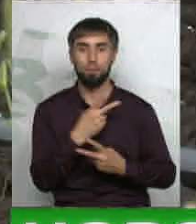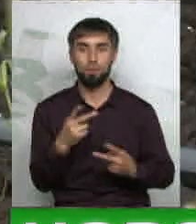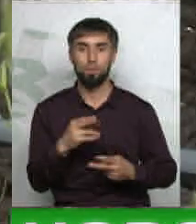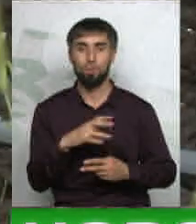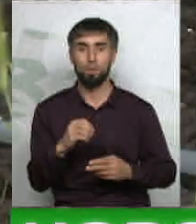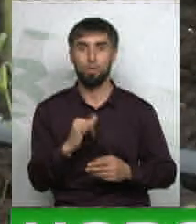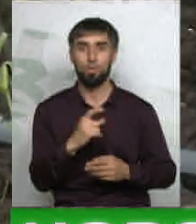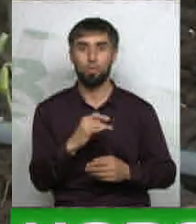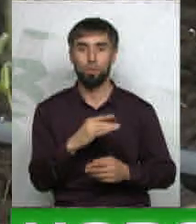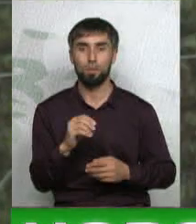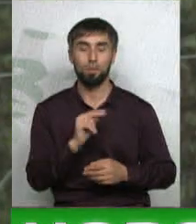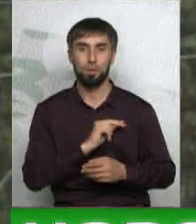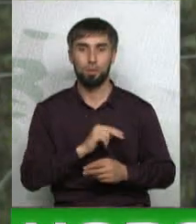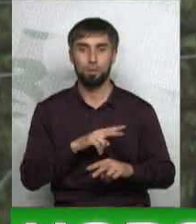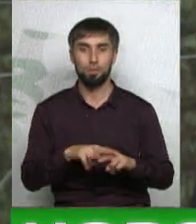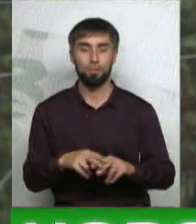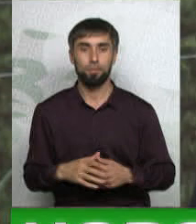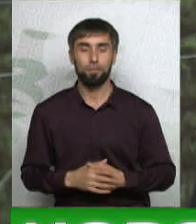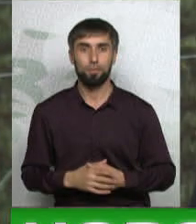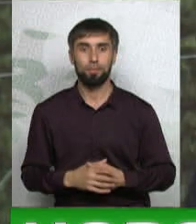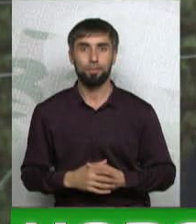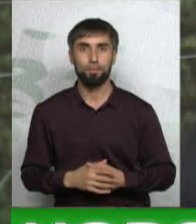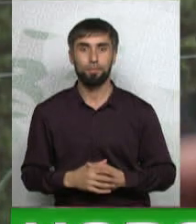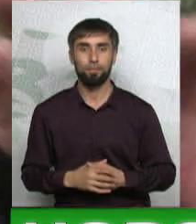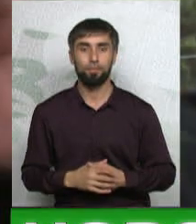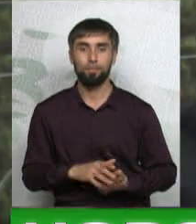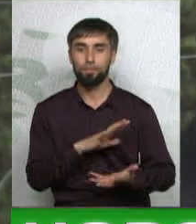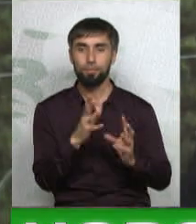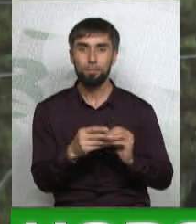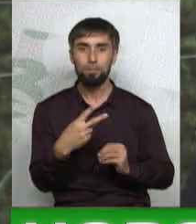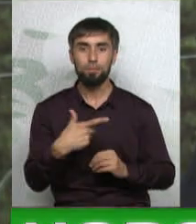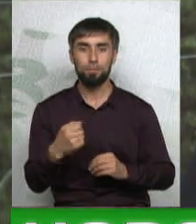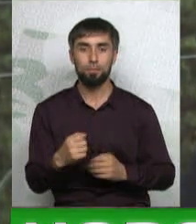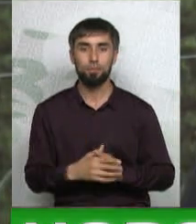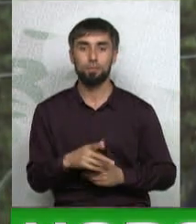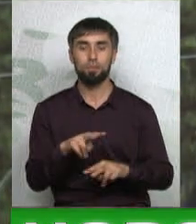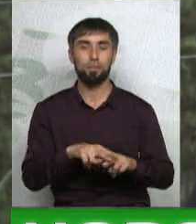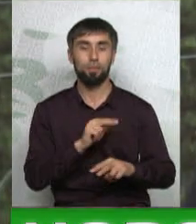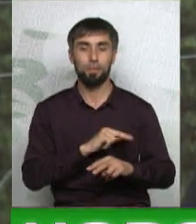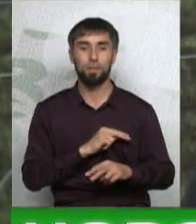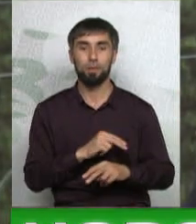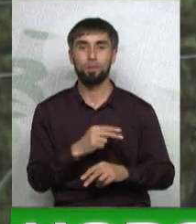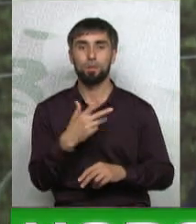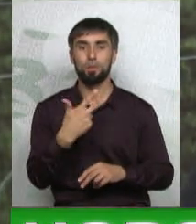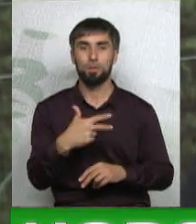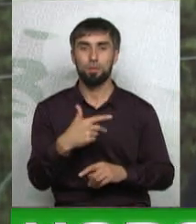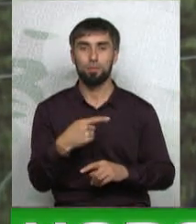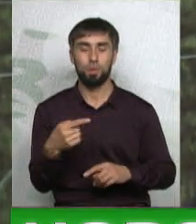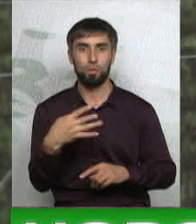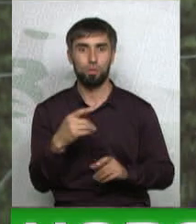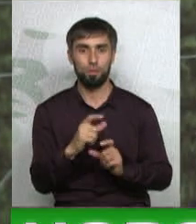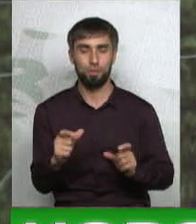поля ухоженные, работают здесь всего 20 гектаров, здесь работает человек 30-40 на этих